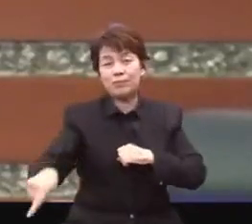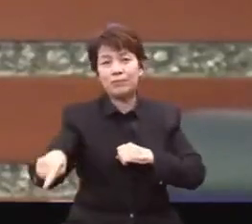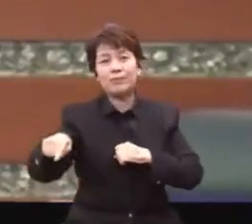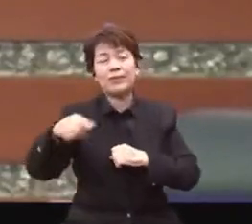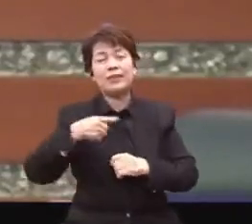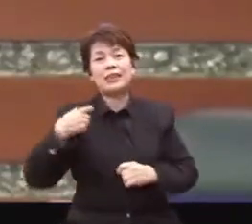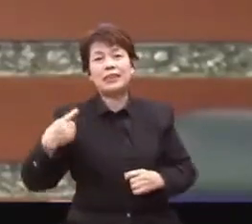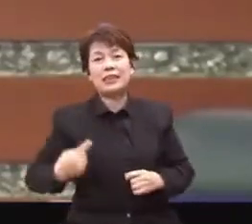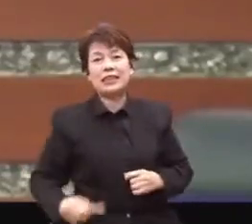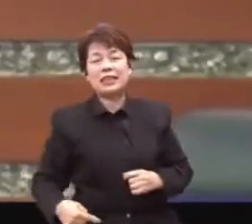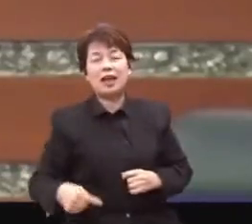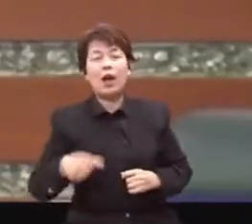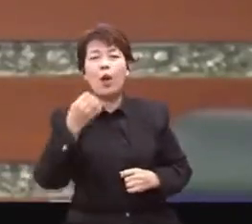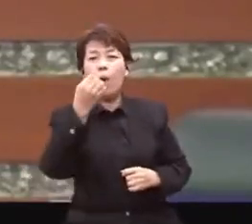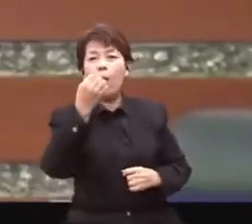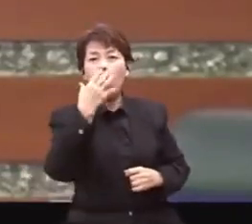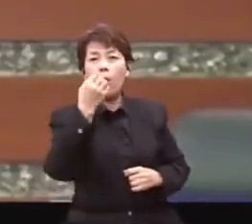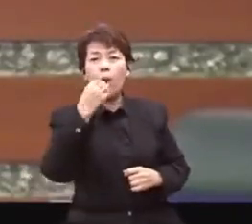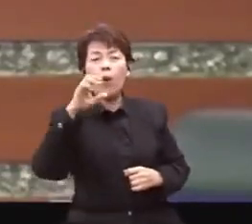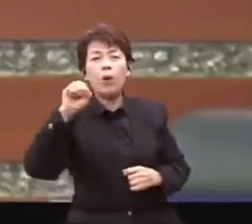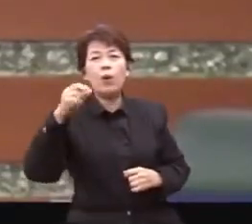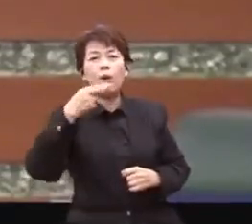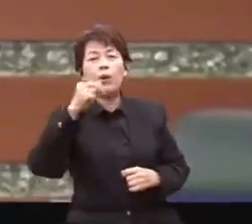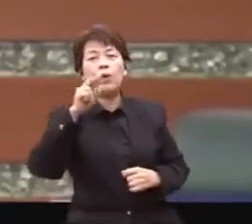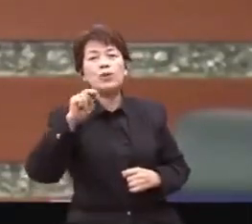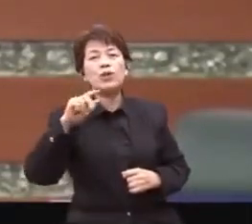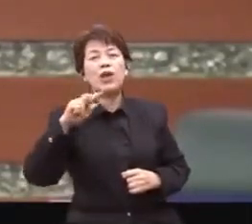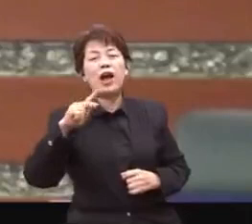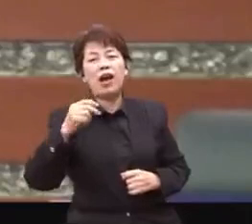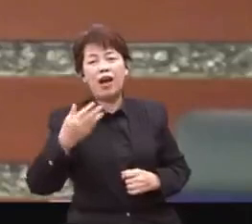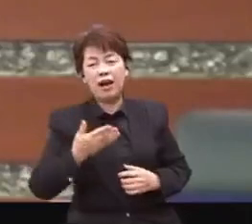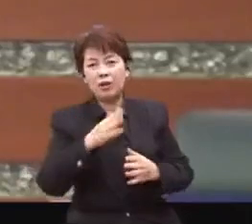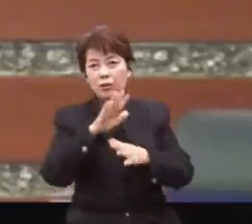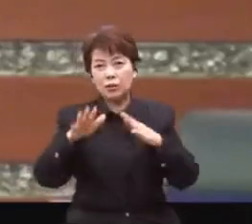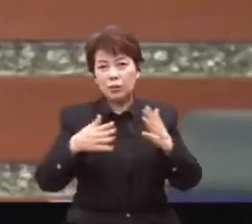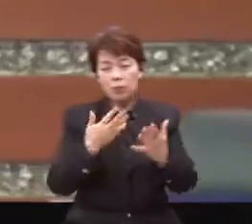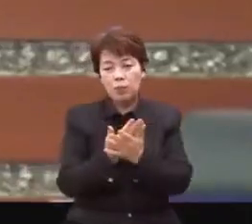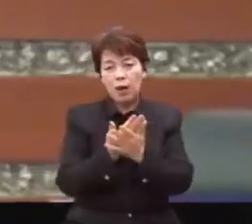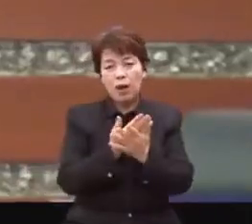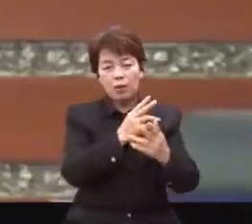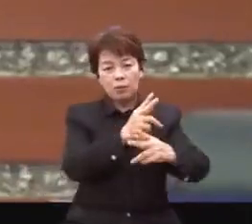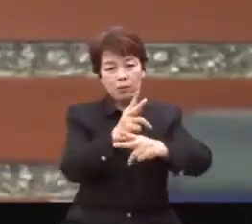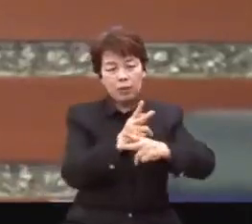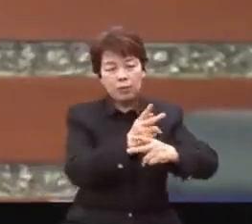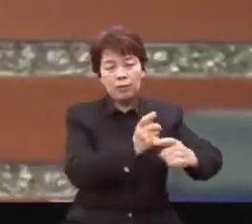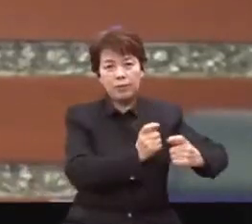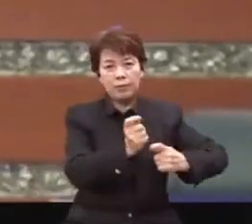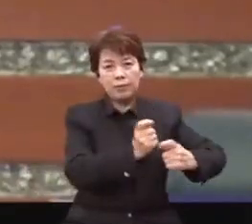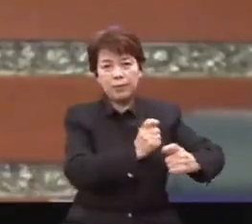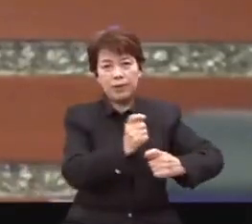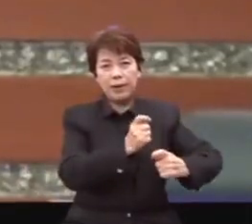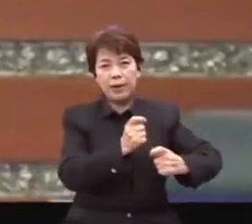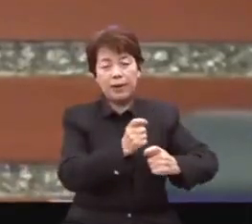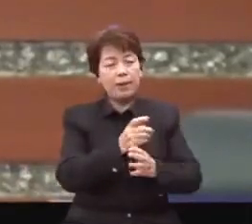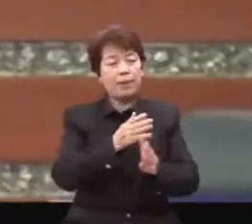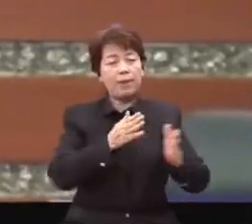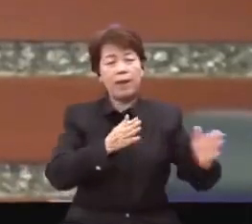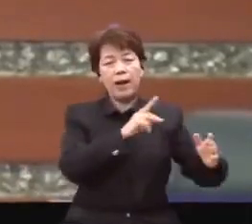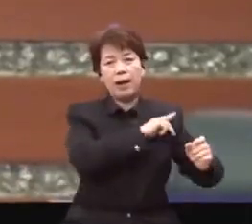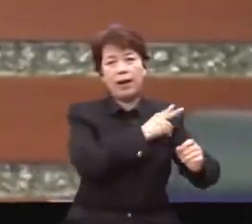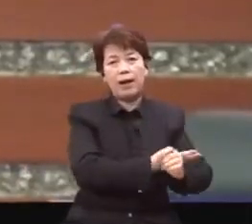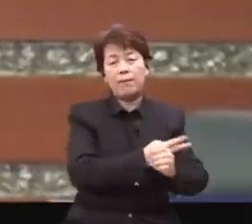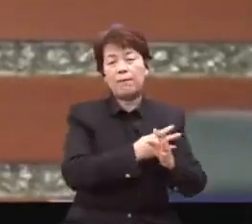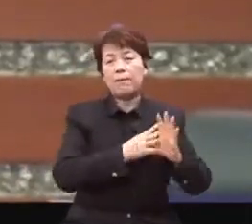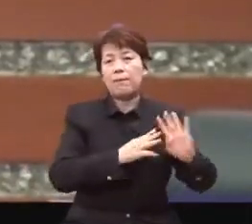Macau Shanghai dan sebagainya dijajah oleh bangsa barat zaman kegelapan itu berlalutan selama